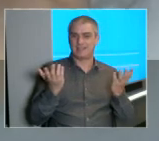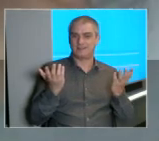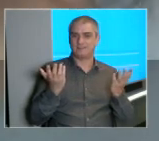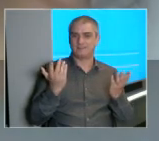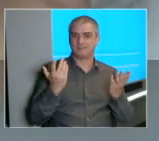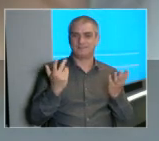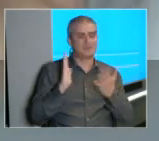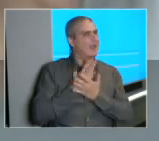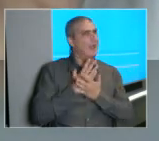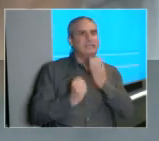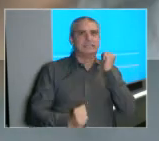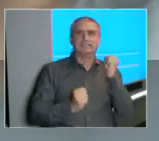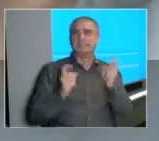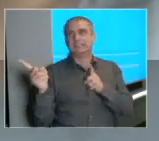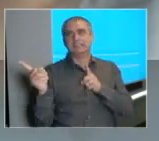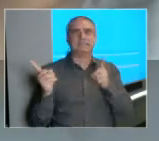החלטות, זה קשה.